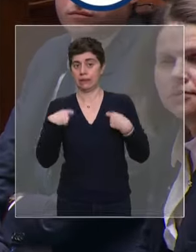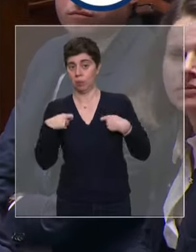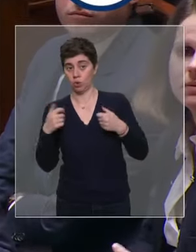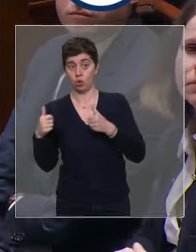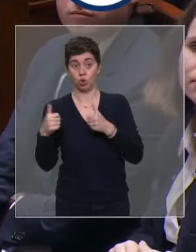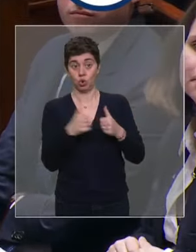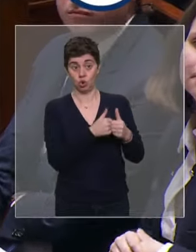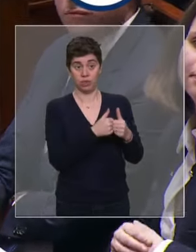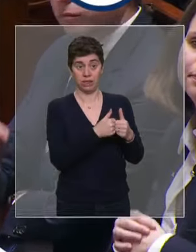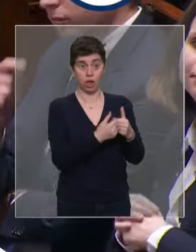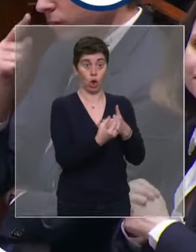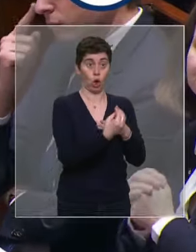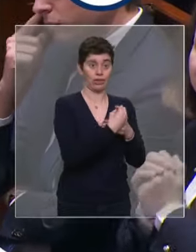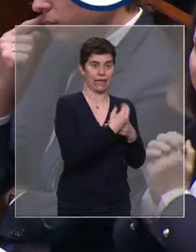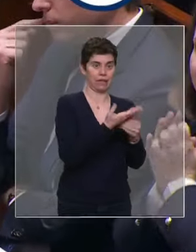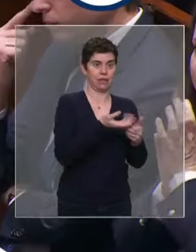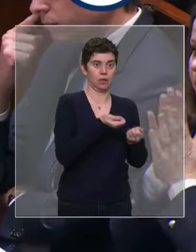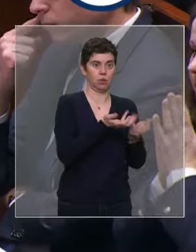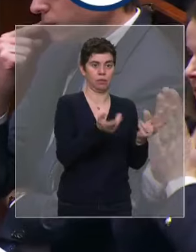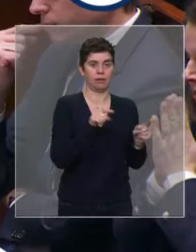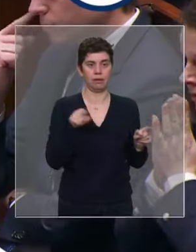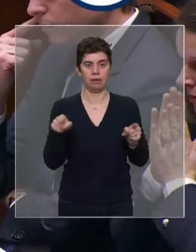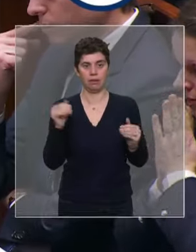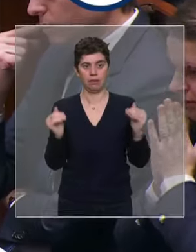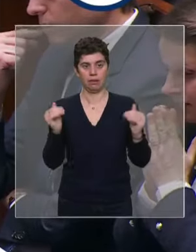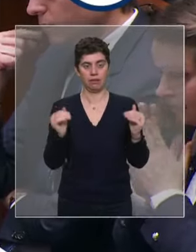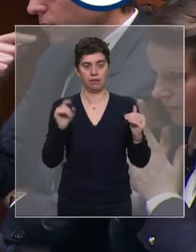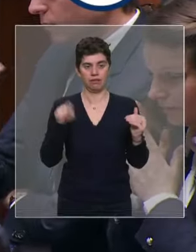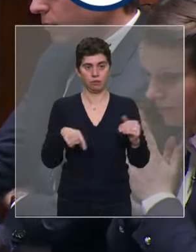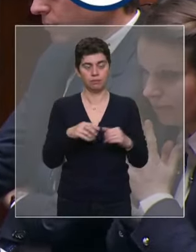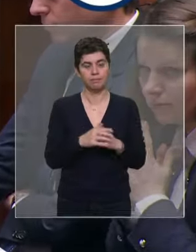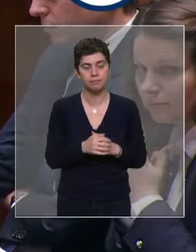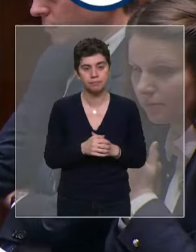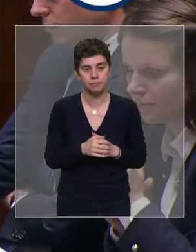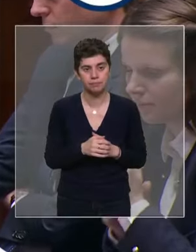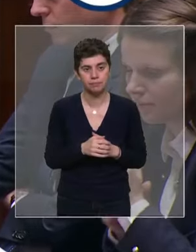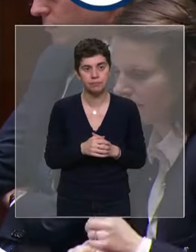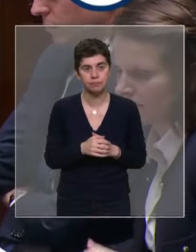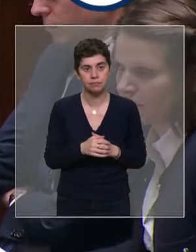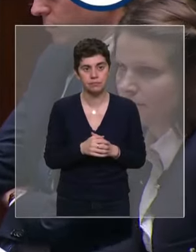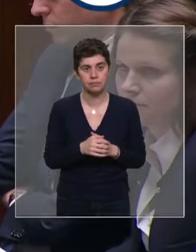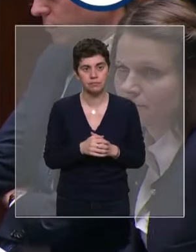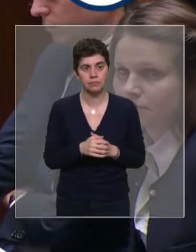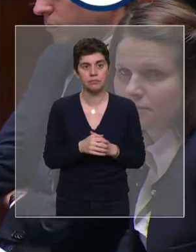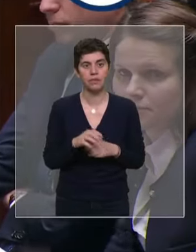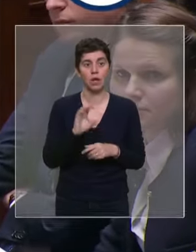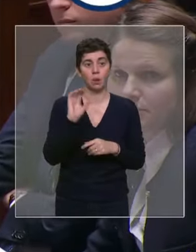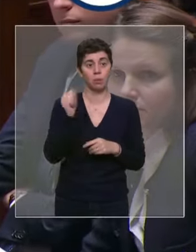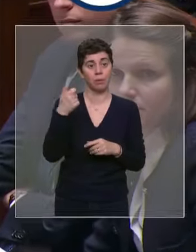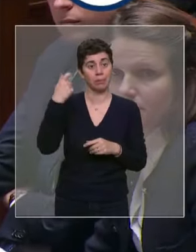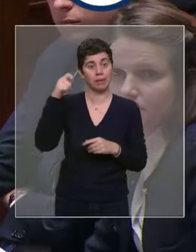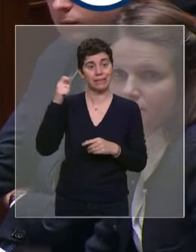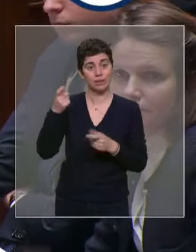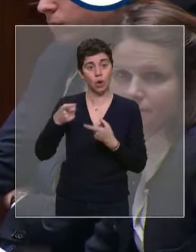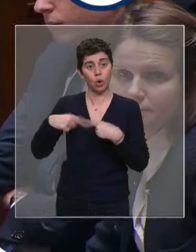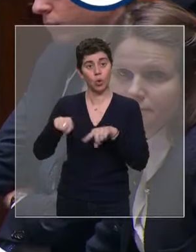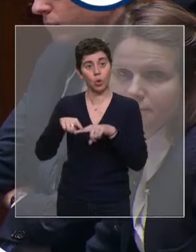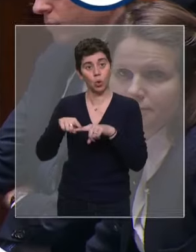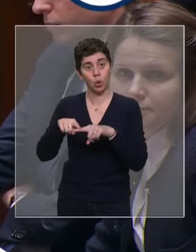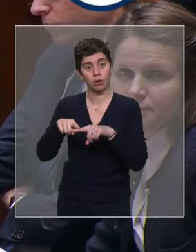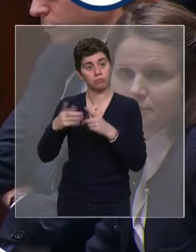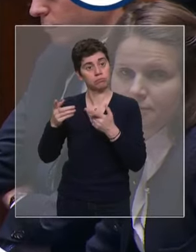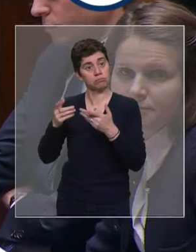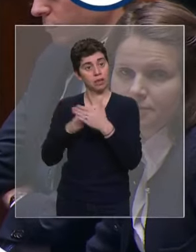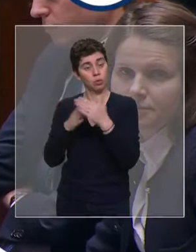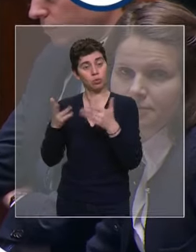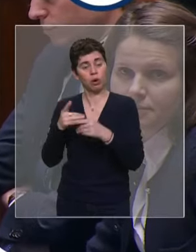aussi retenir, Madame la députée, les points de convergence avec le premier président de la Cour des comptes. D'abord, il nous dit, vous avez